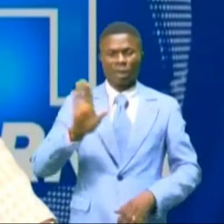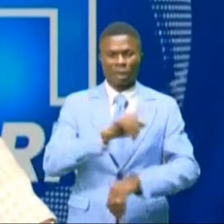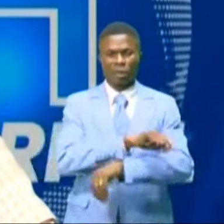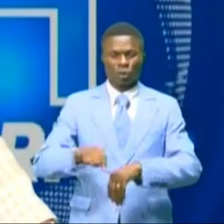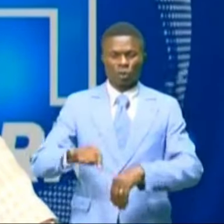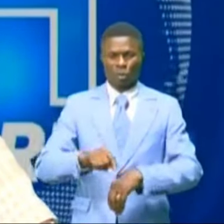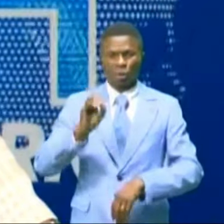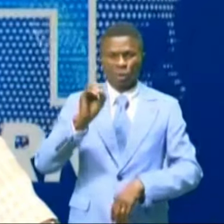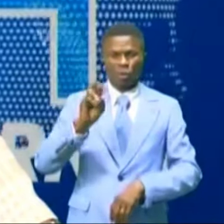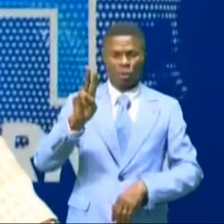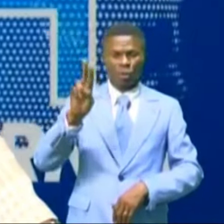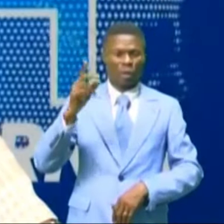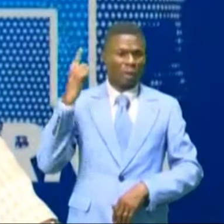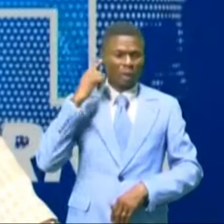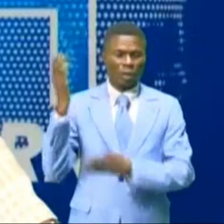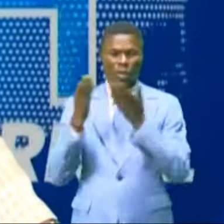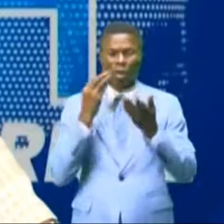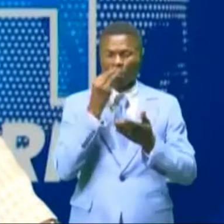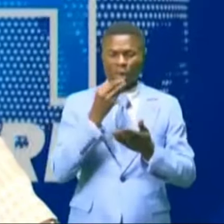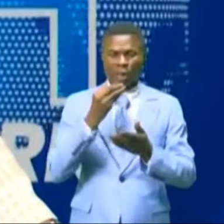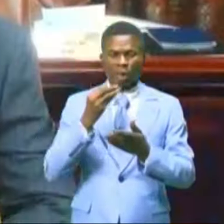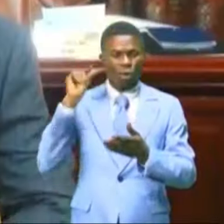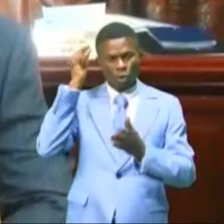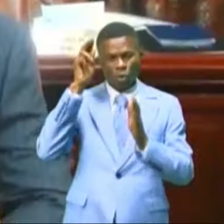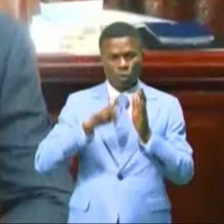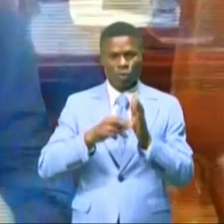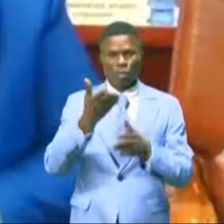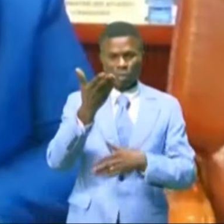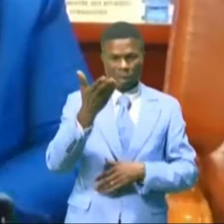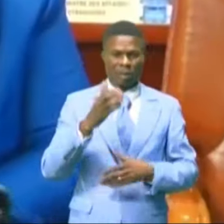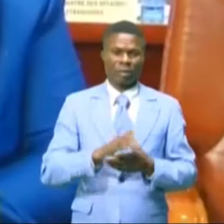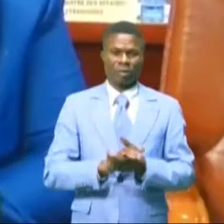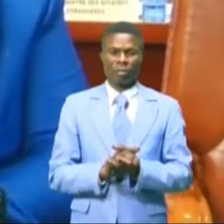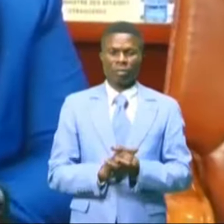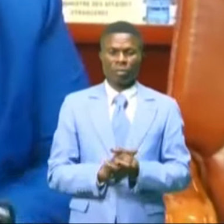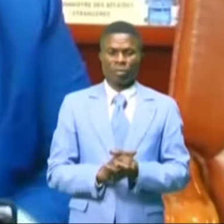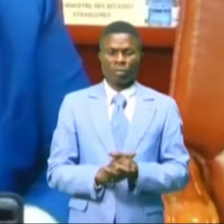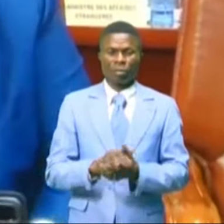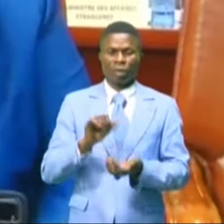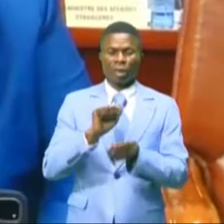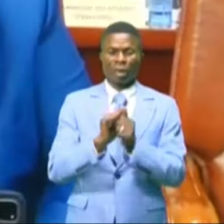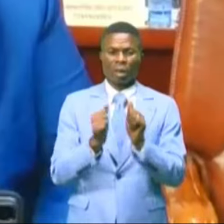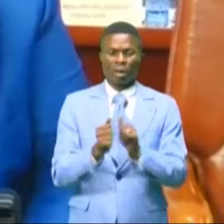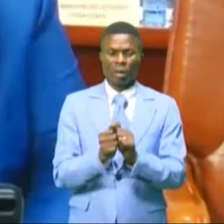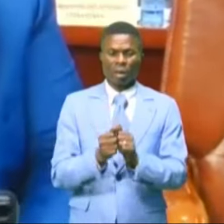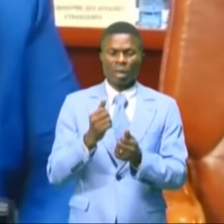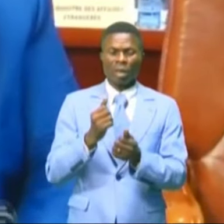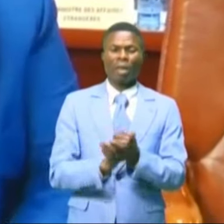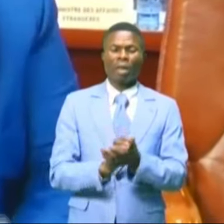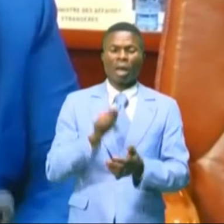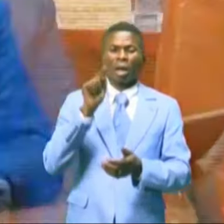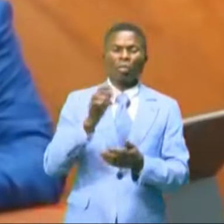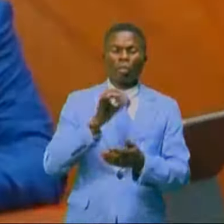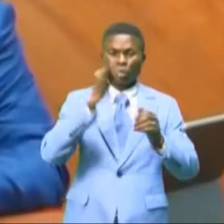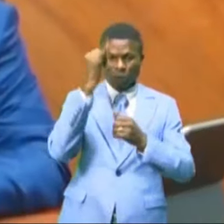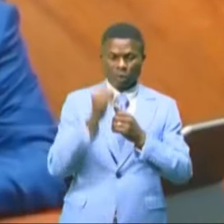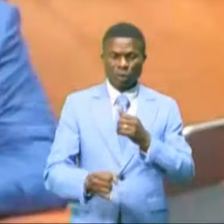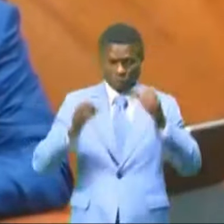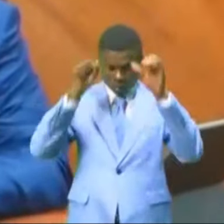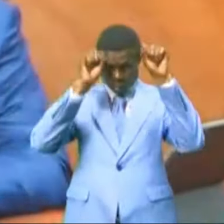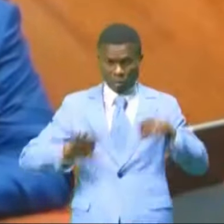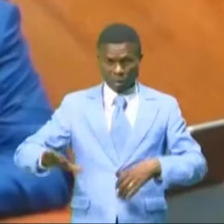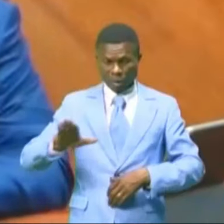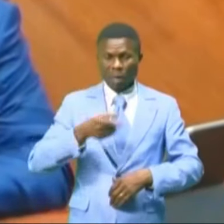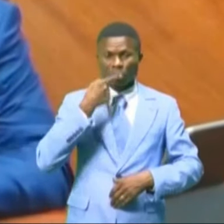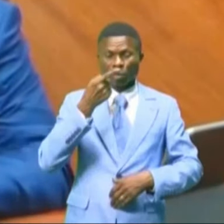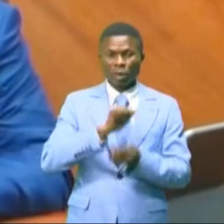Tshisekedi. On écoute le porte-parole du gouvernement. Le dernier point de la communication du président de la République a